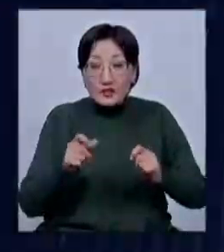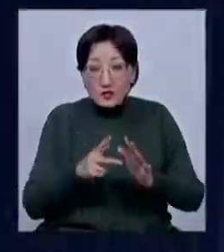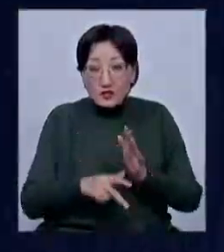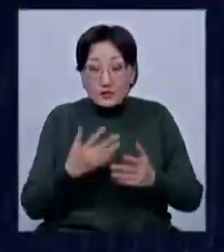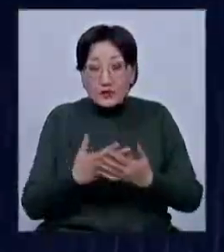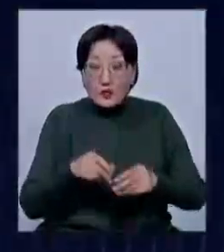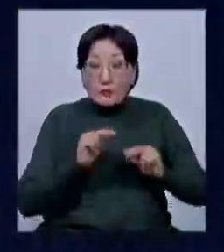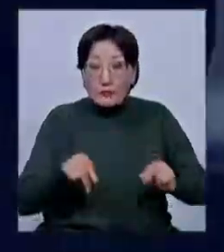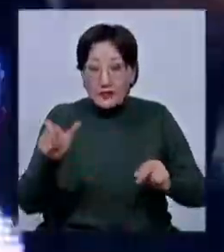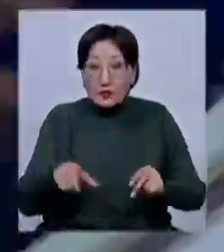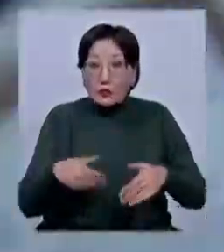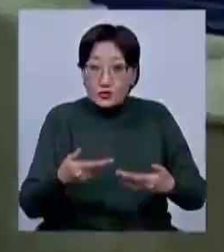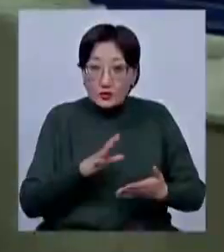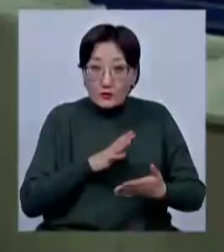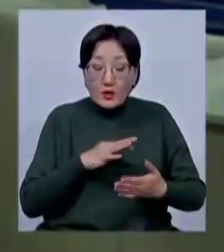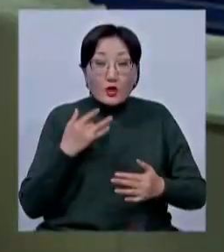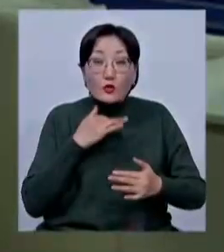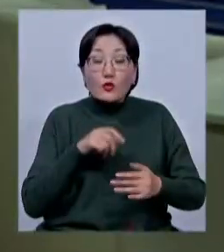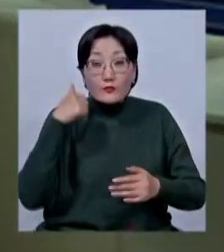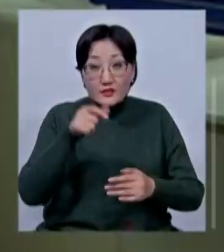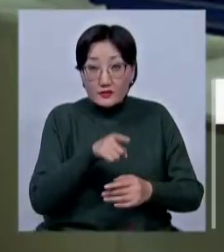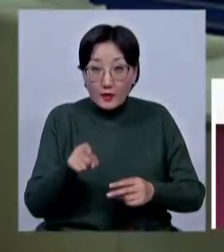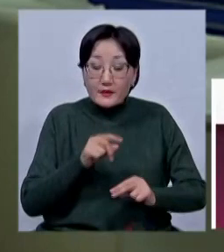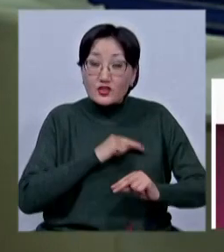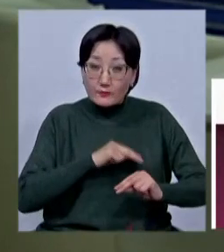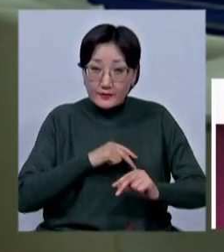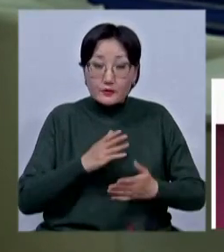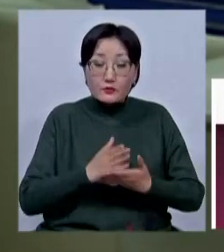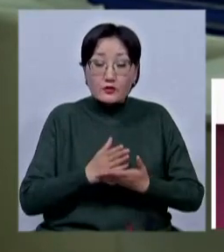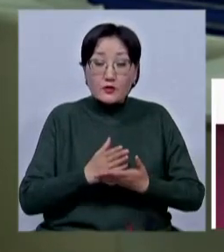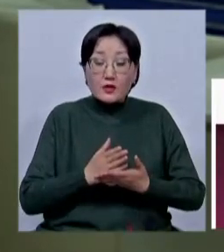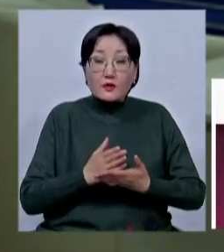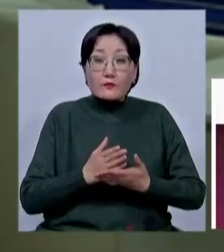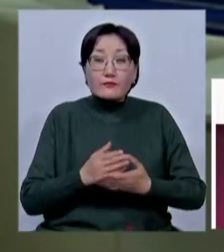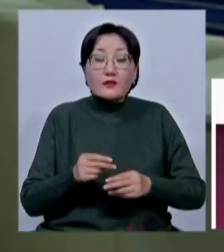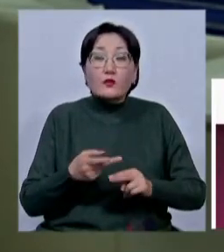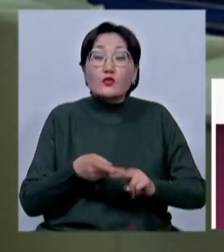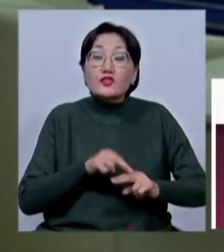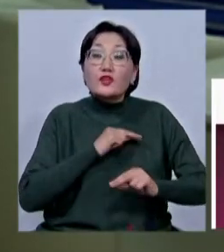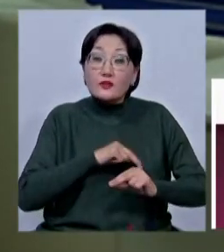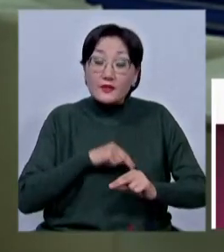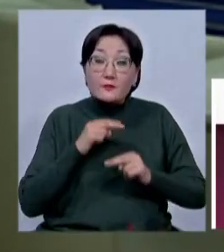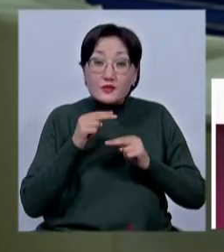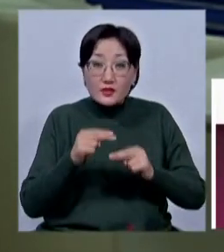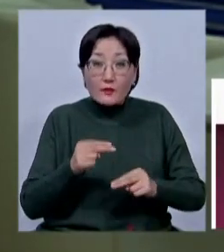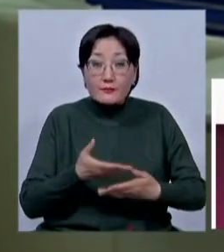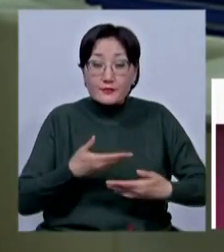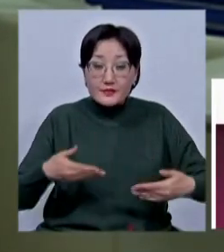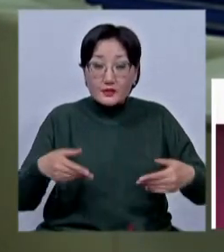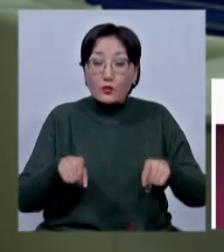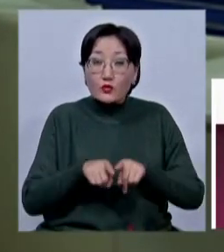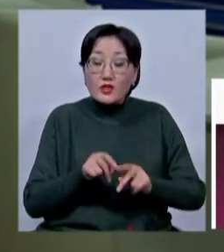80-ге жуық ұстаз ұсынылған. Көп жылдардан бері еңбек етіп жүрміз. Соны елеп, осы бізге жаңа